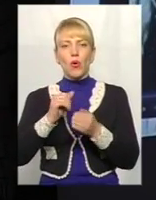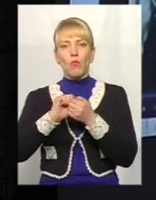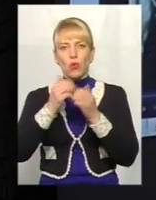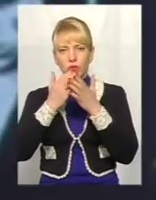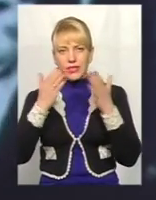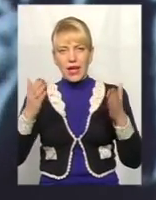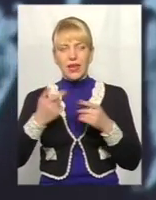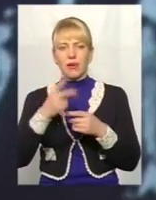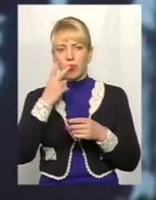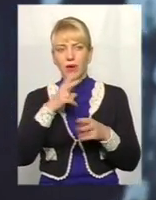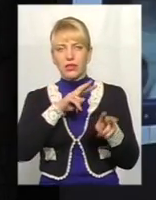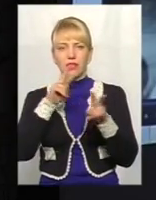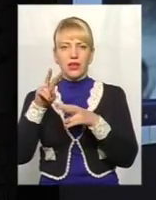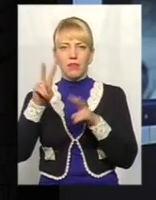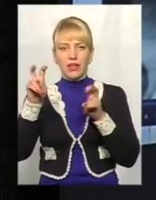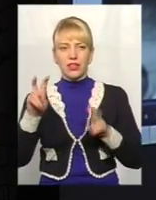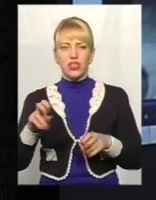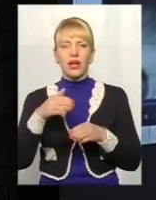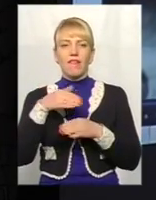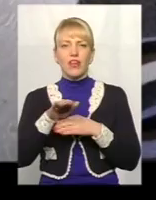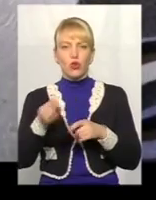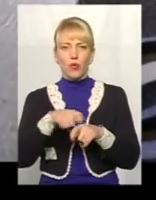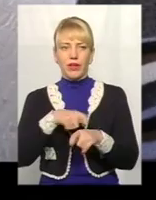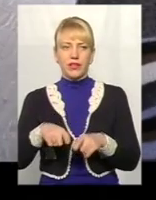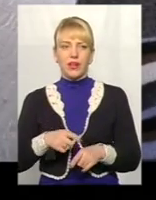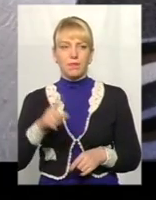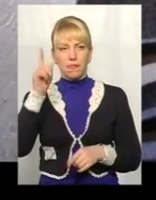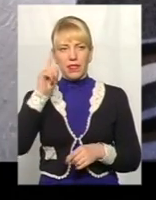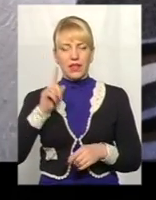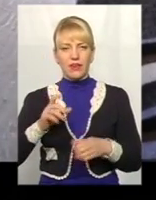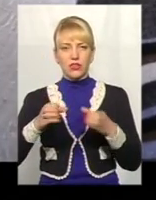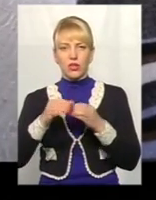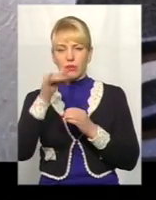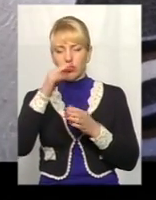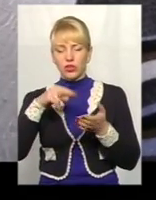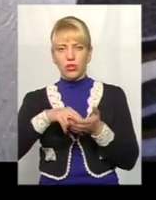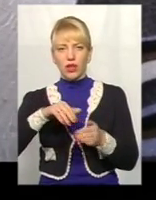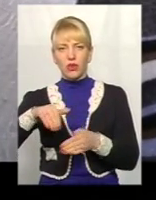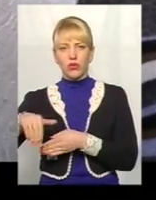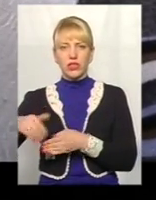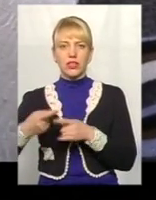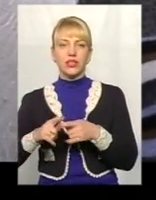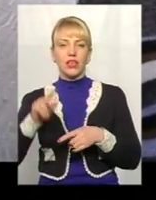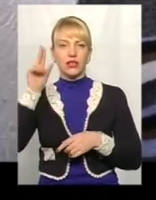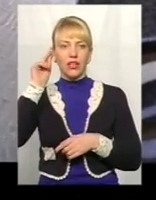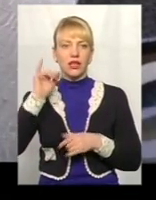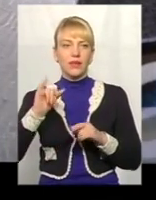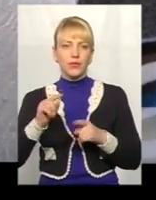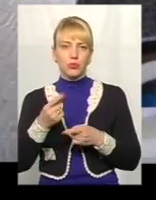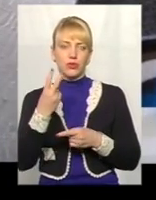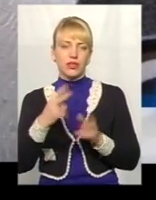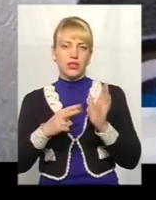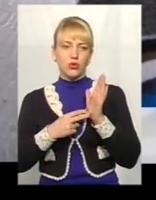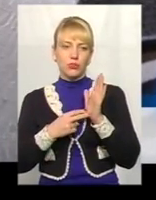та переглянули тематичну добірку відеоматеріалів. Єврейська громада не може стояти осторонь цієї дати, і тому ми